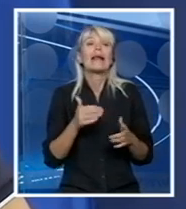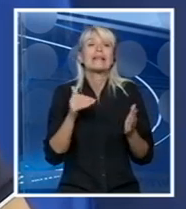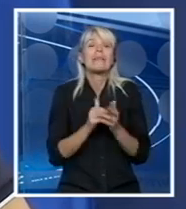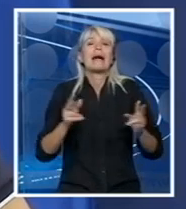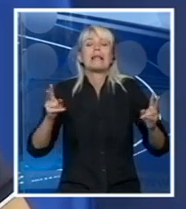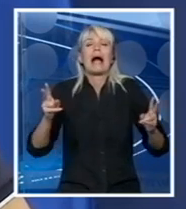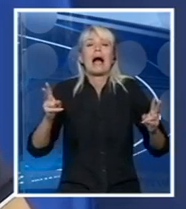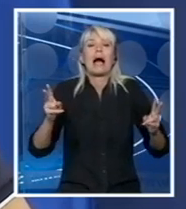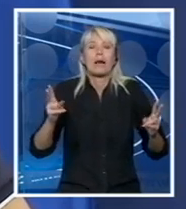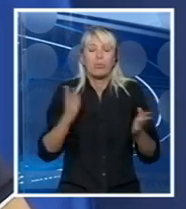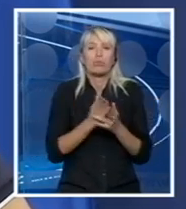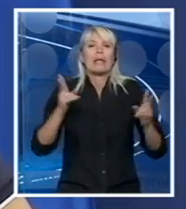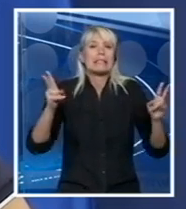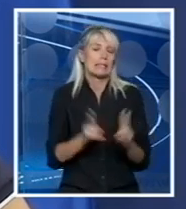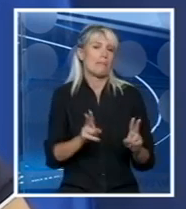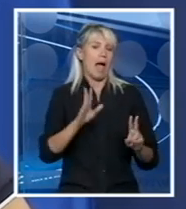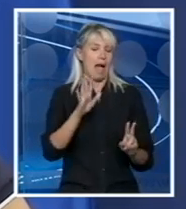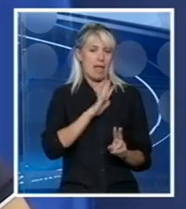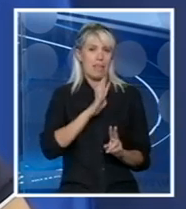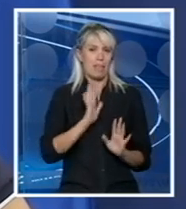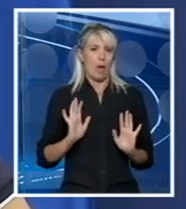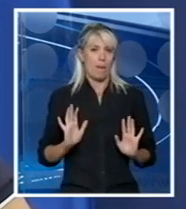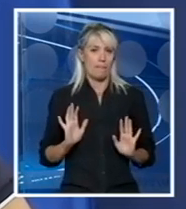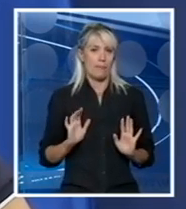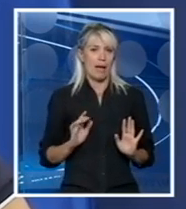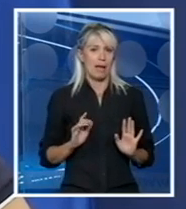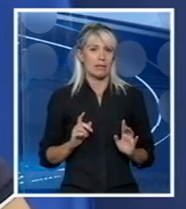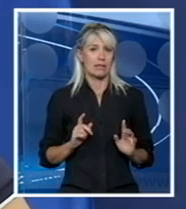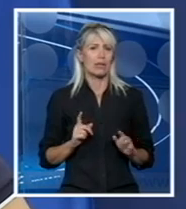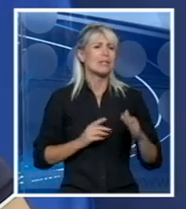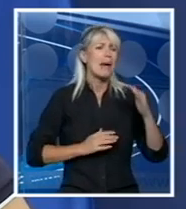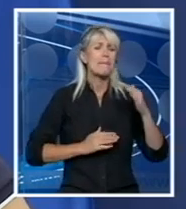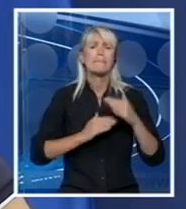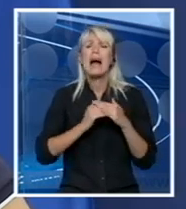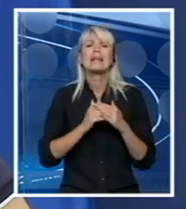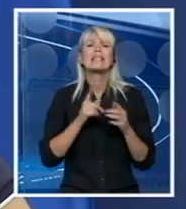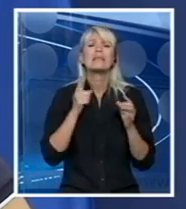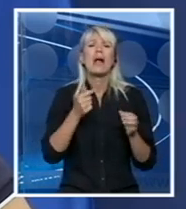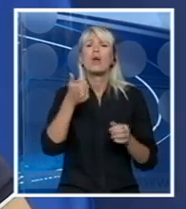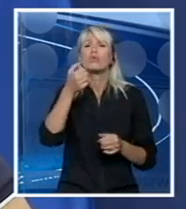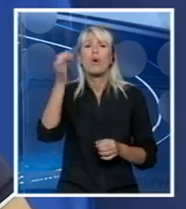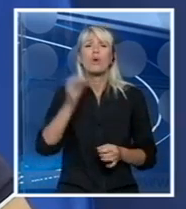smanjiti. Maksimalno smanjenje rizika je neprekidno nošenje maske.